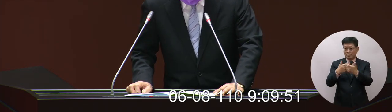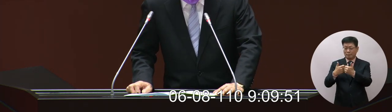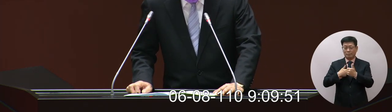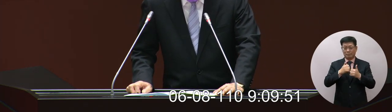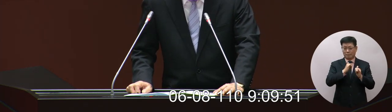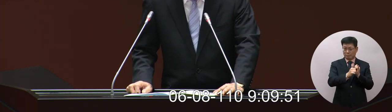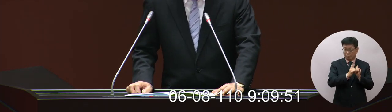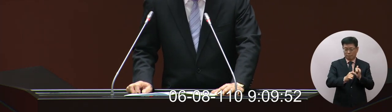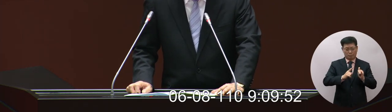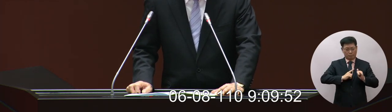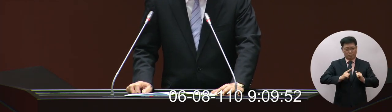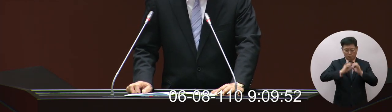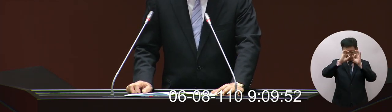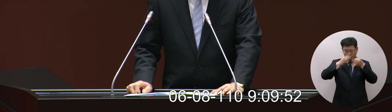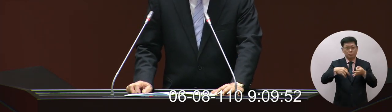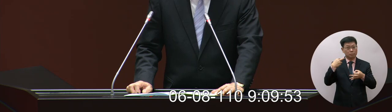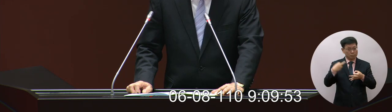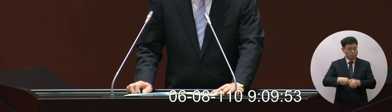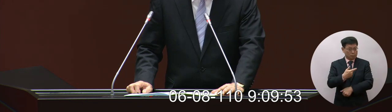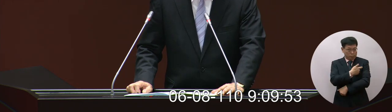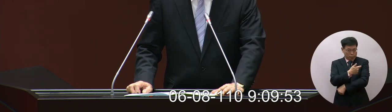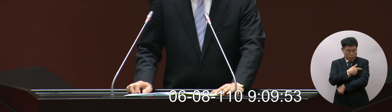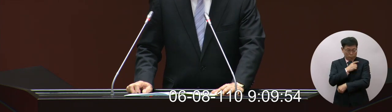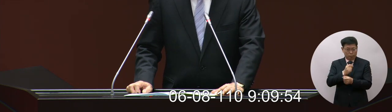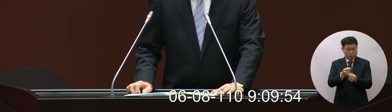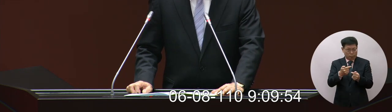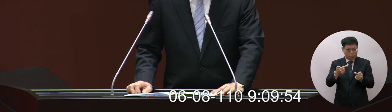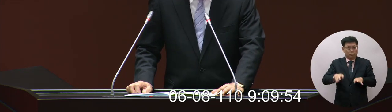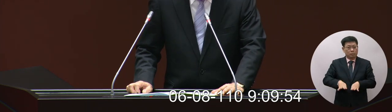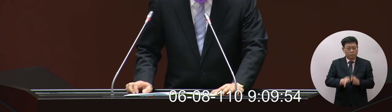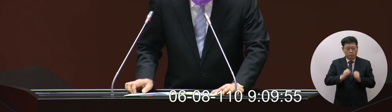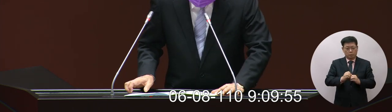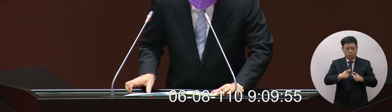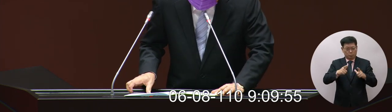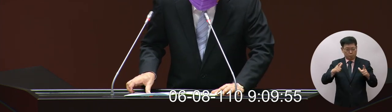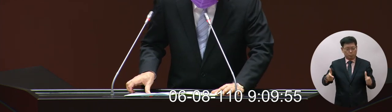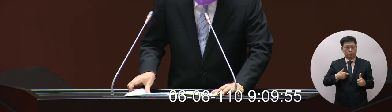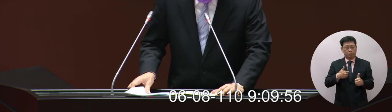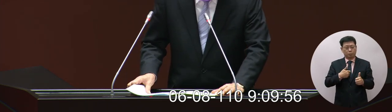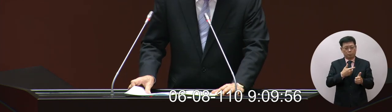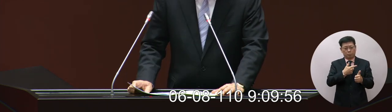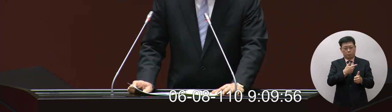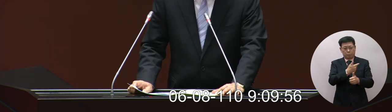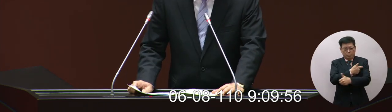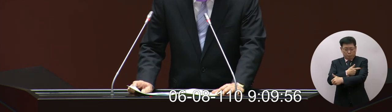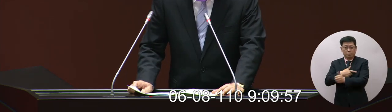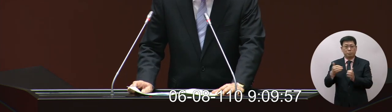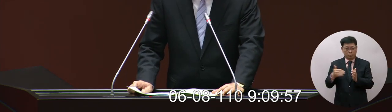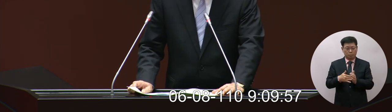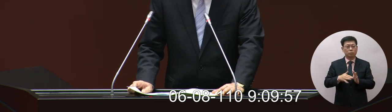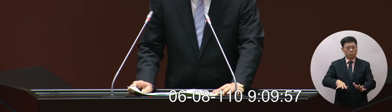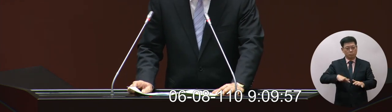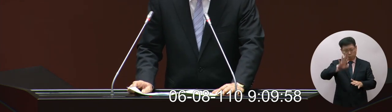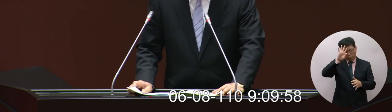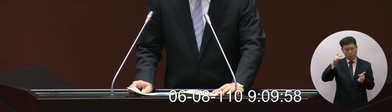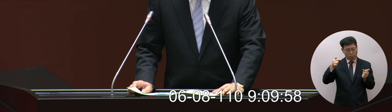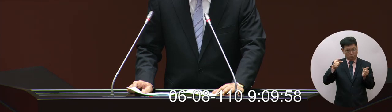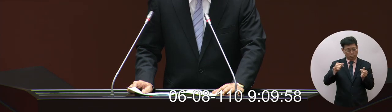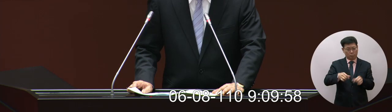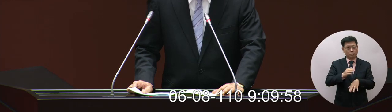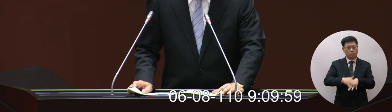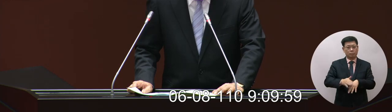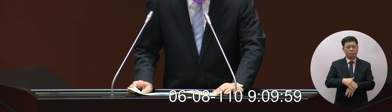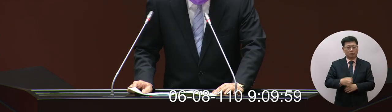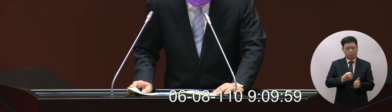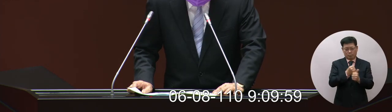国人自律跟疫苗陆续施打下，疫情将逐渐